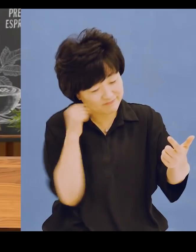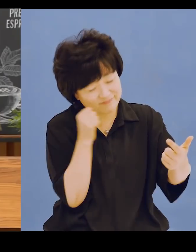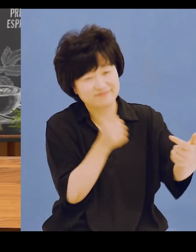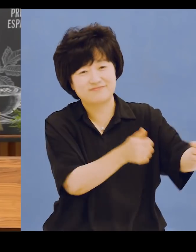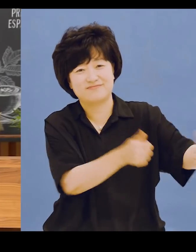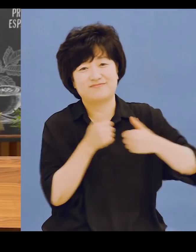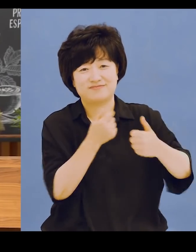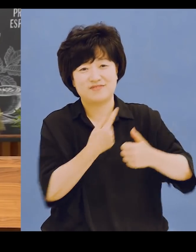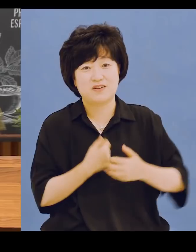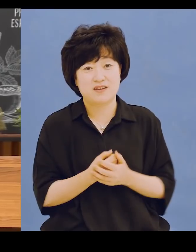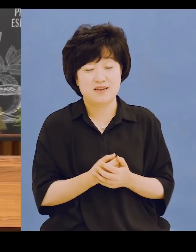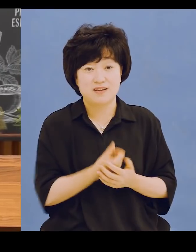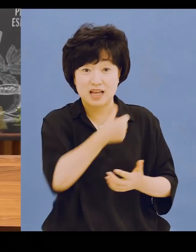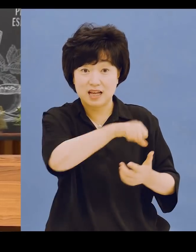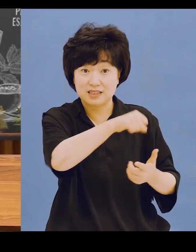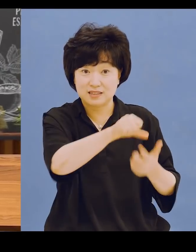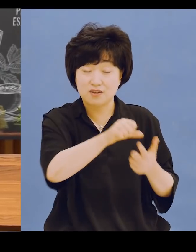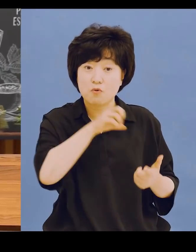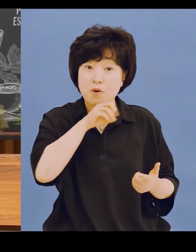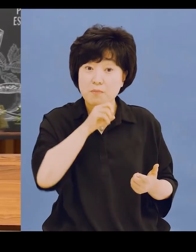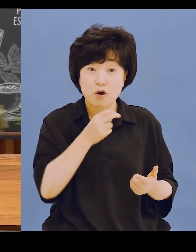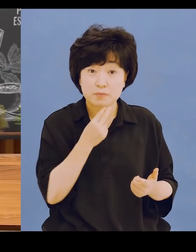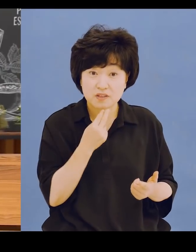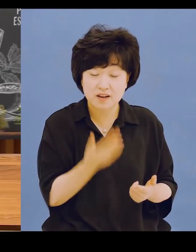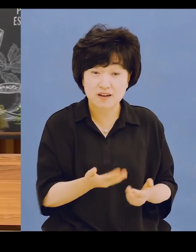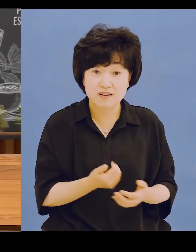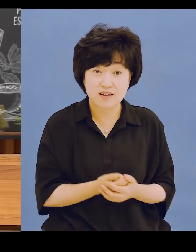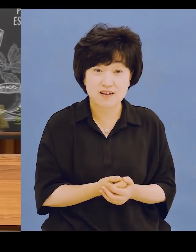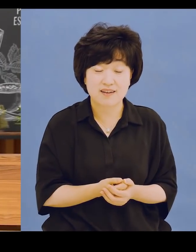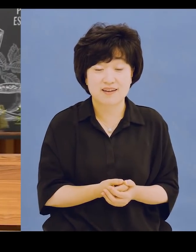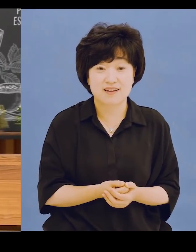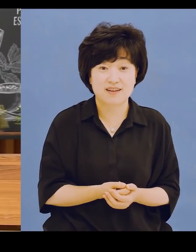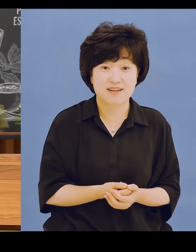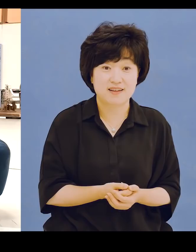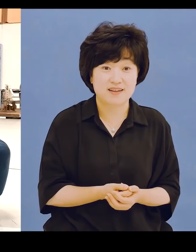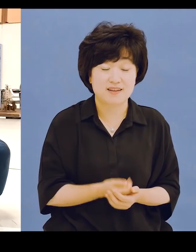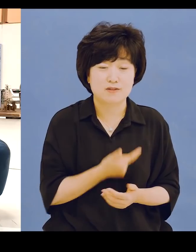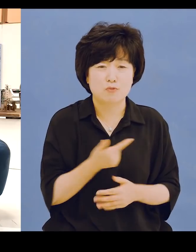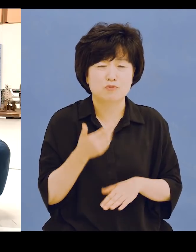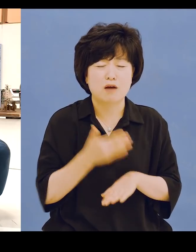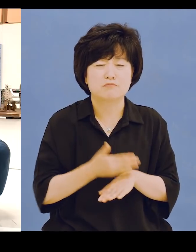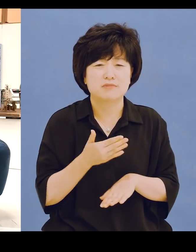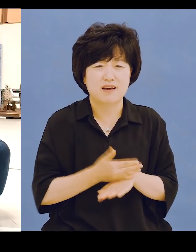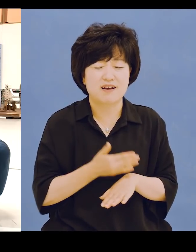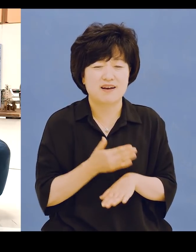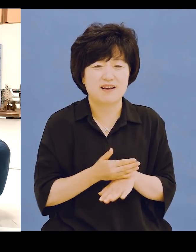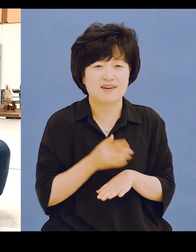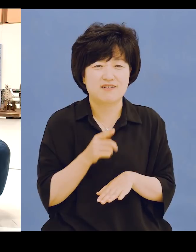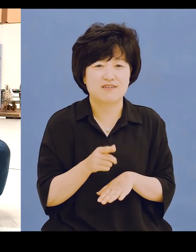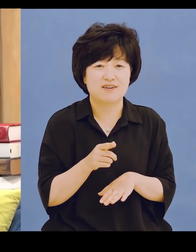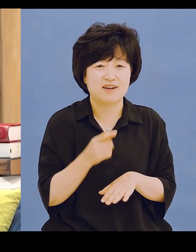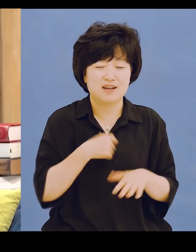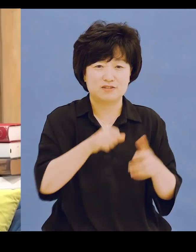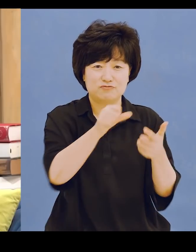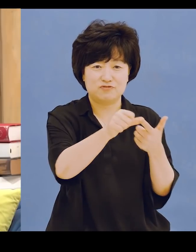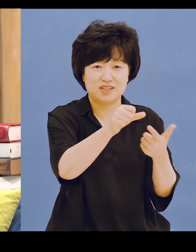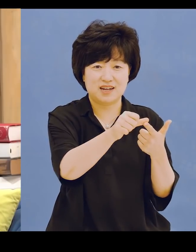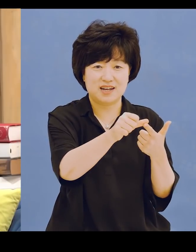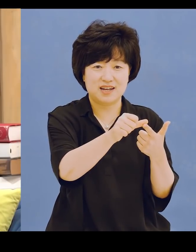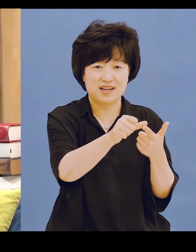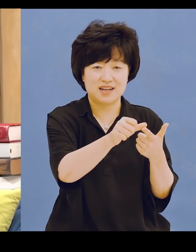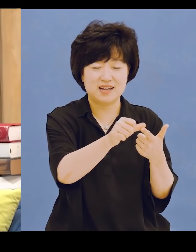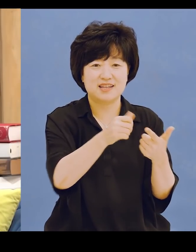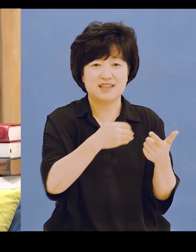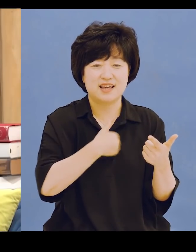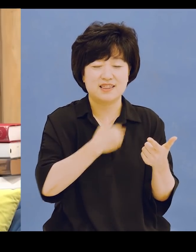자녀분들은 뭐 원망이나 그런 뭐 후회나 그런 아버지에게 그런 건 없어요? 그러지는 않는데요. 네. 너무 감사한 것이 네. 그 우리 둘째가